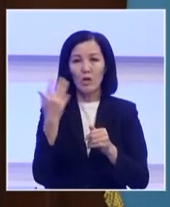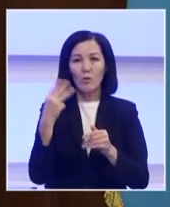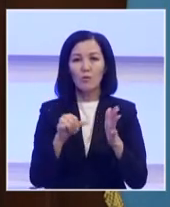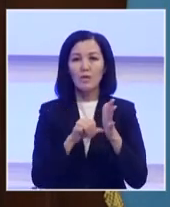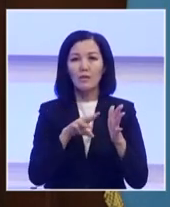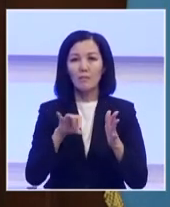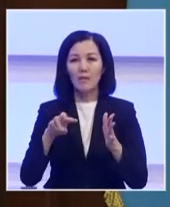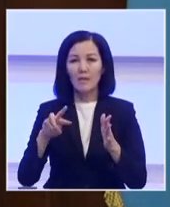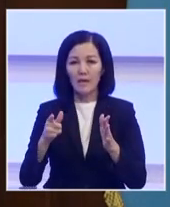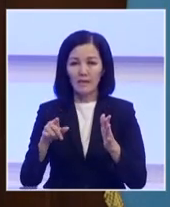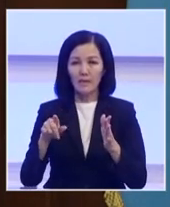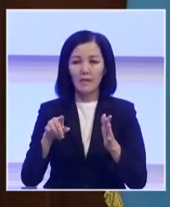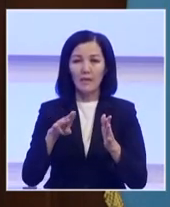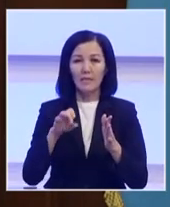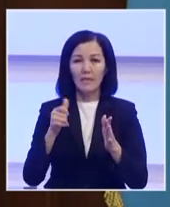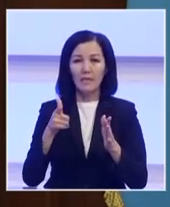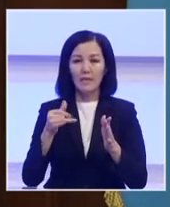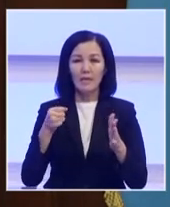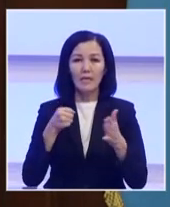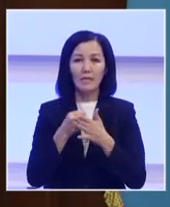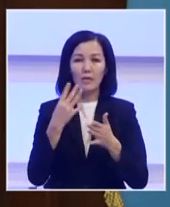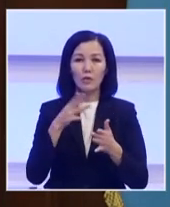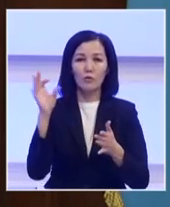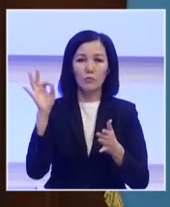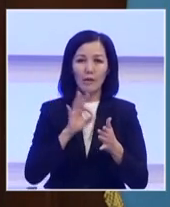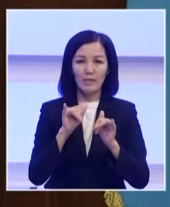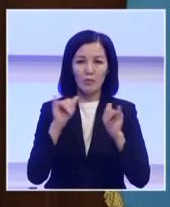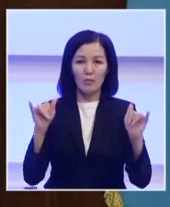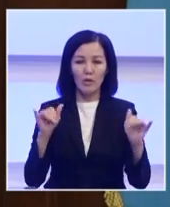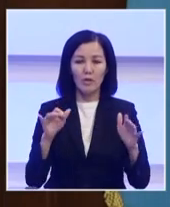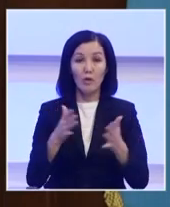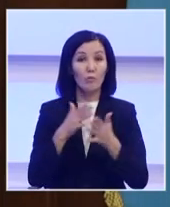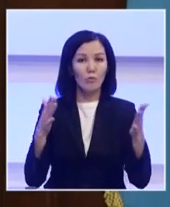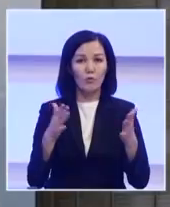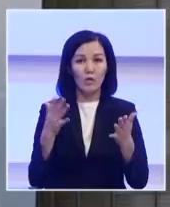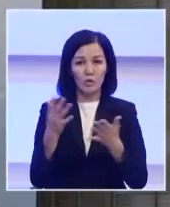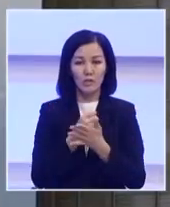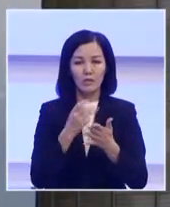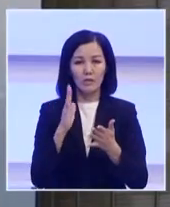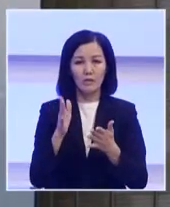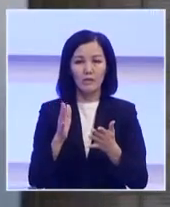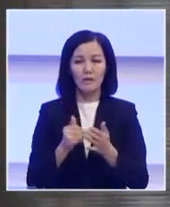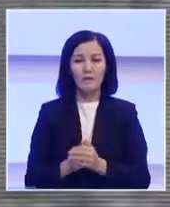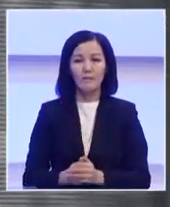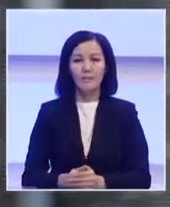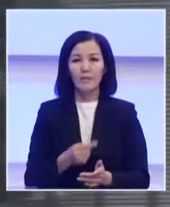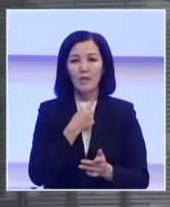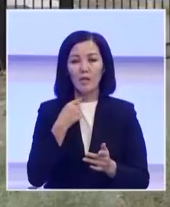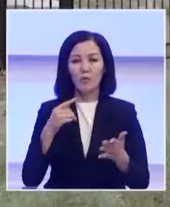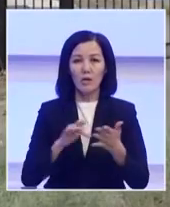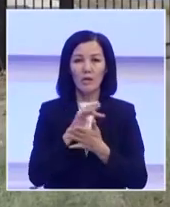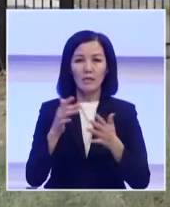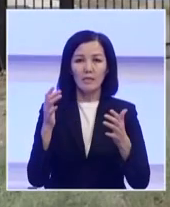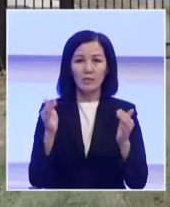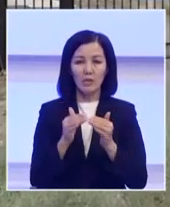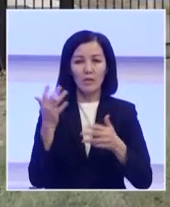36 миллиард теңгеге дейін немесе 43 есеге ұлғайып отыр. Бұл үлкен көрсеткіш деп ойлаймын. Талдықорған қаласы шағын орта